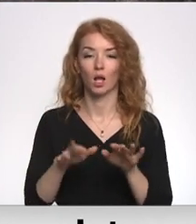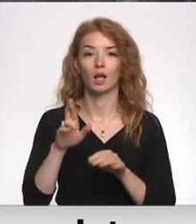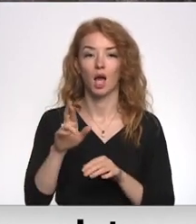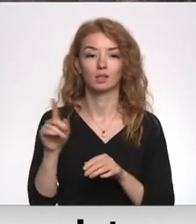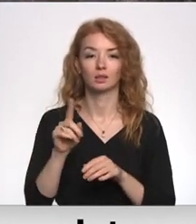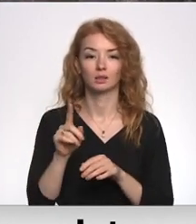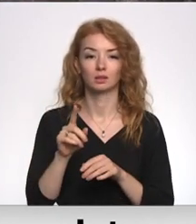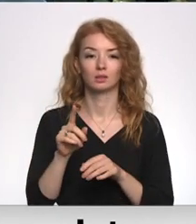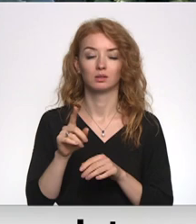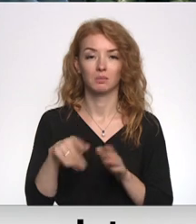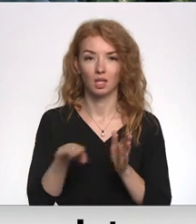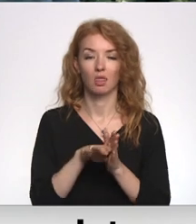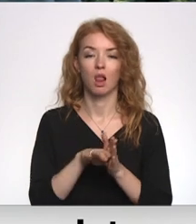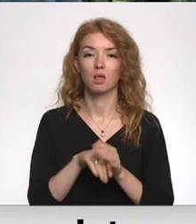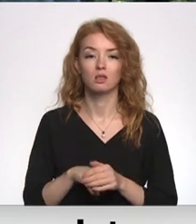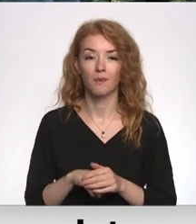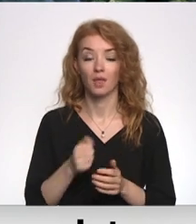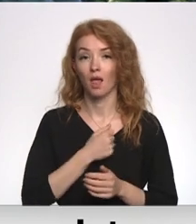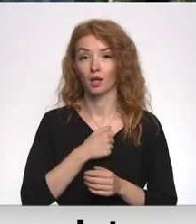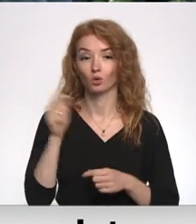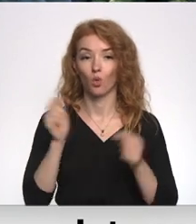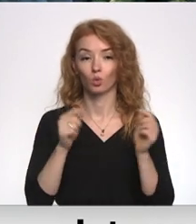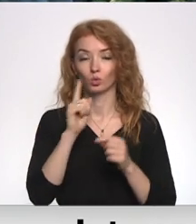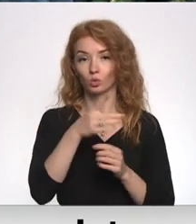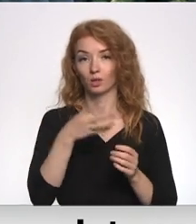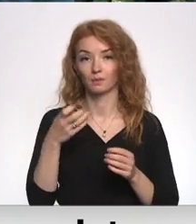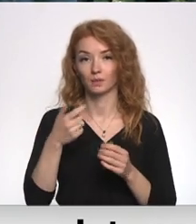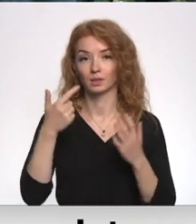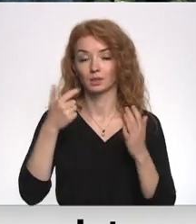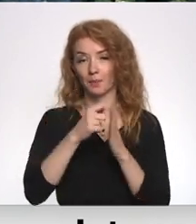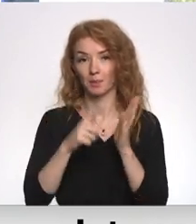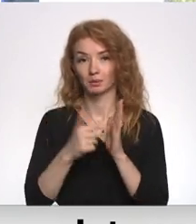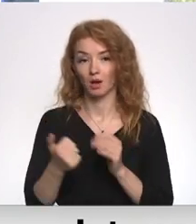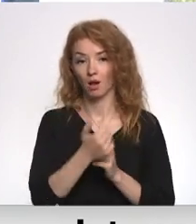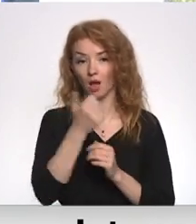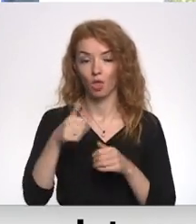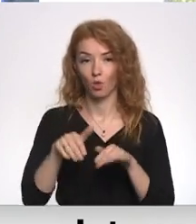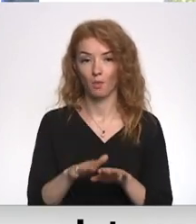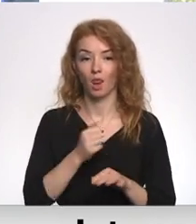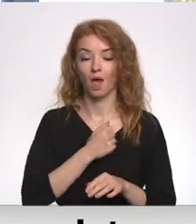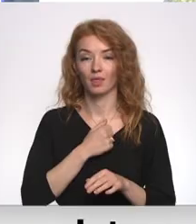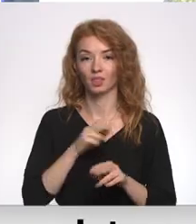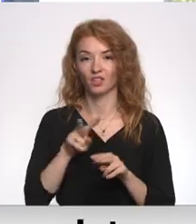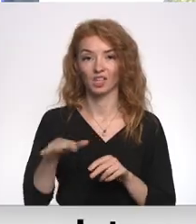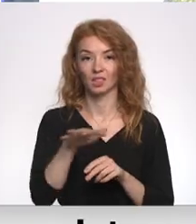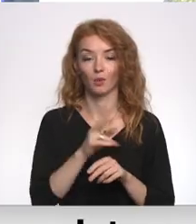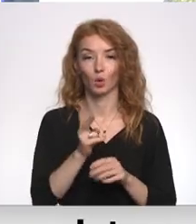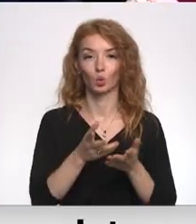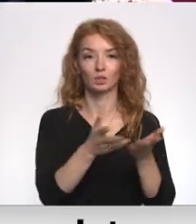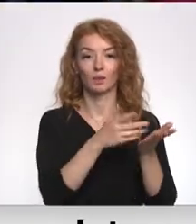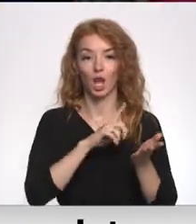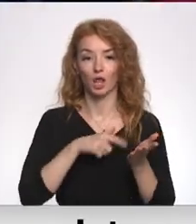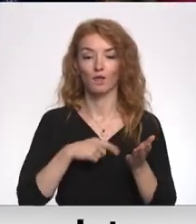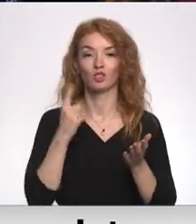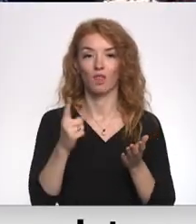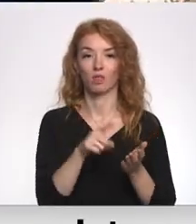ir pīzadaļējis. Latgales kongresā 1917. Gadā nolems, ka Latgales, Vidzemes un Kurzemes latvieši ir